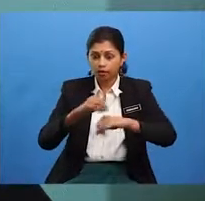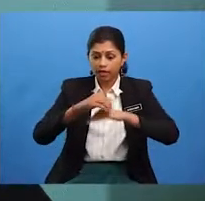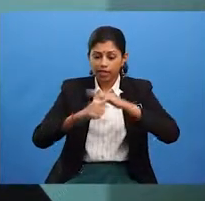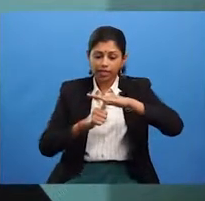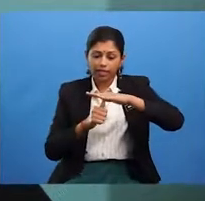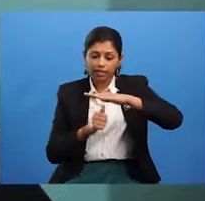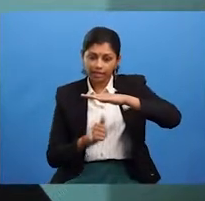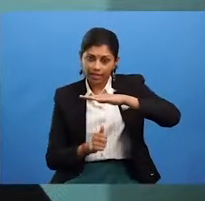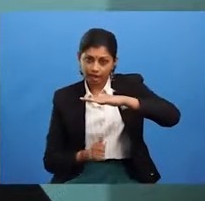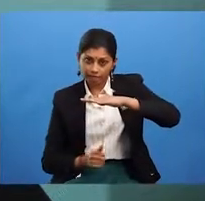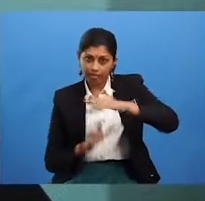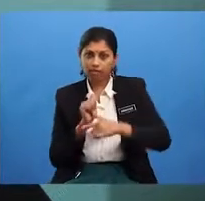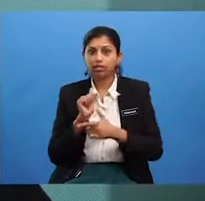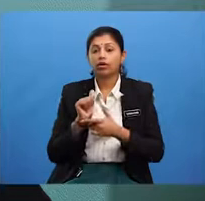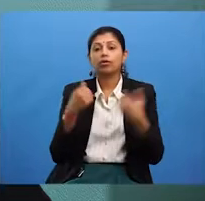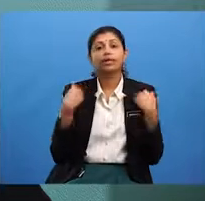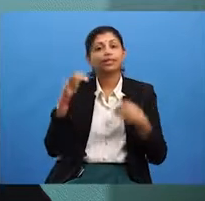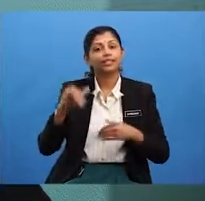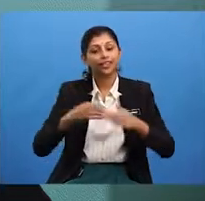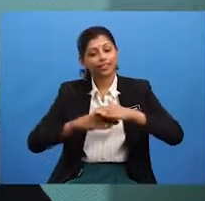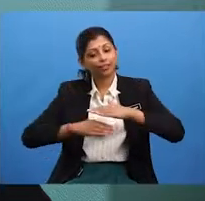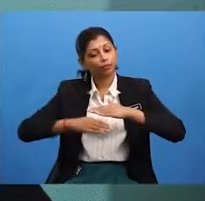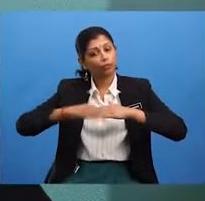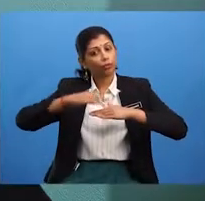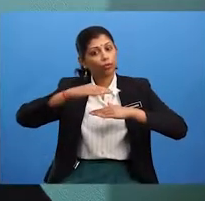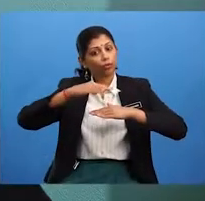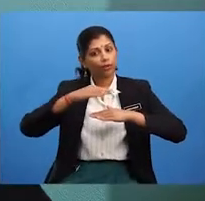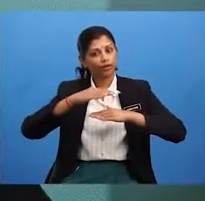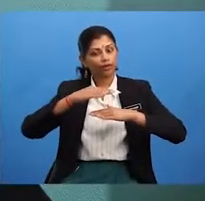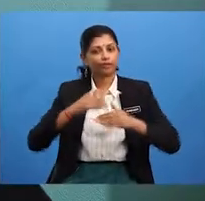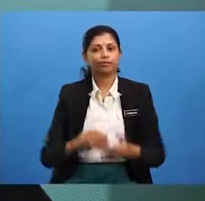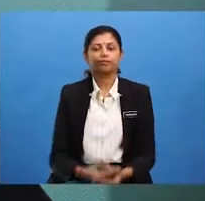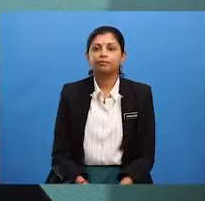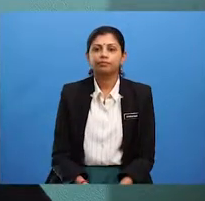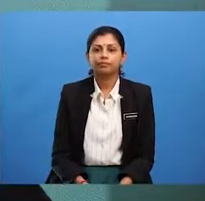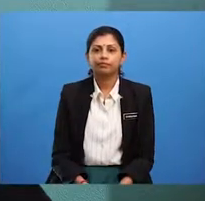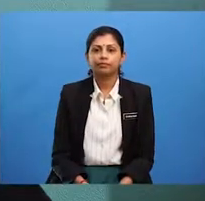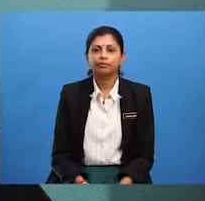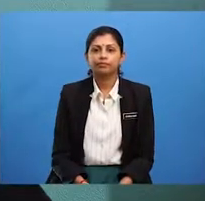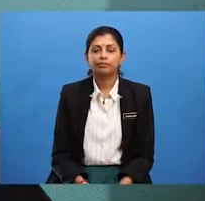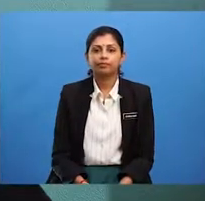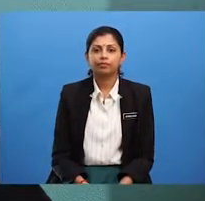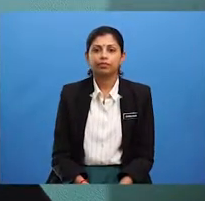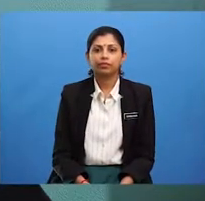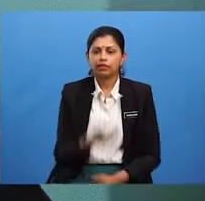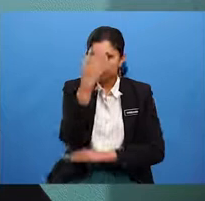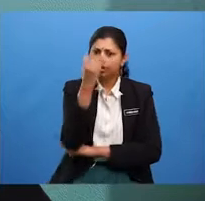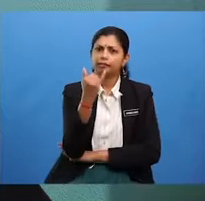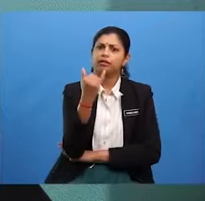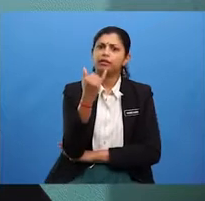air ataupun mungkin ada yang timbul di atas permukaan air. Mengapa ia